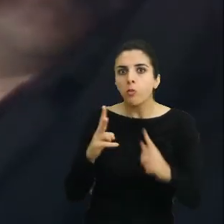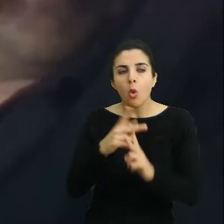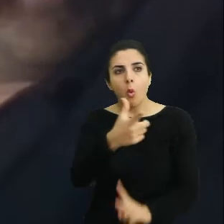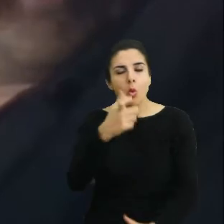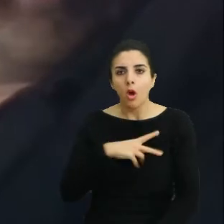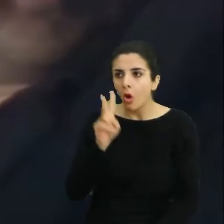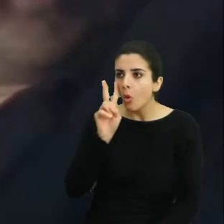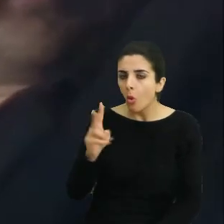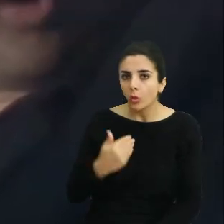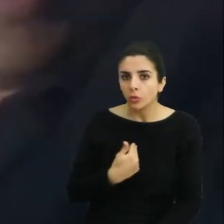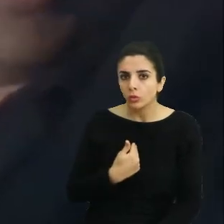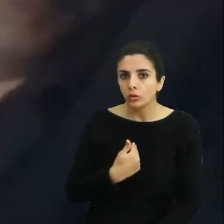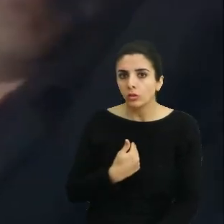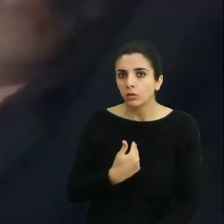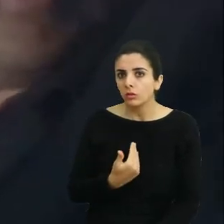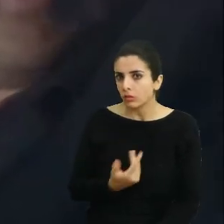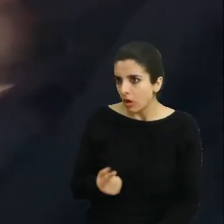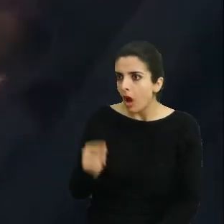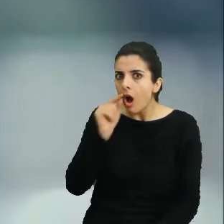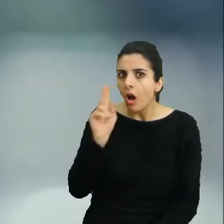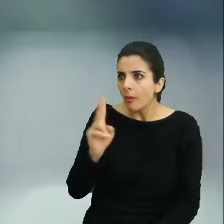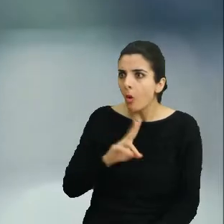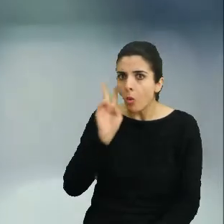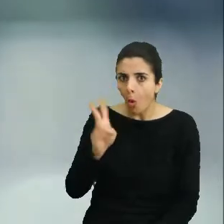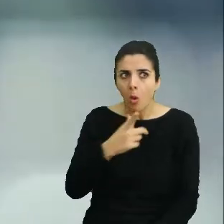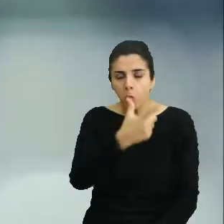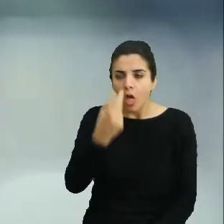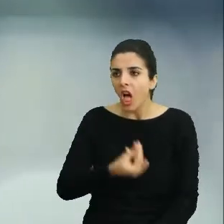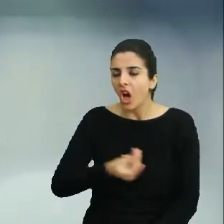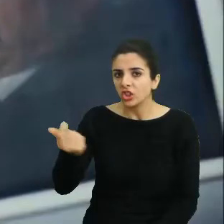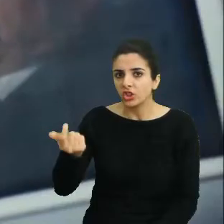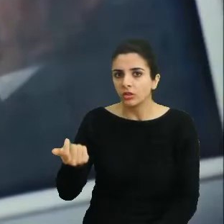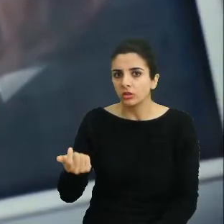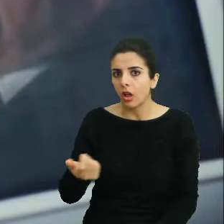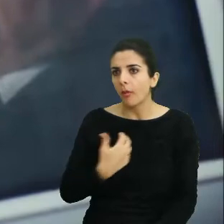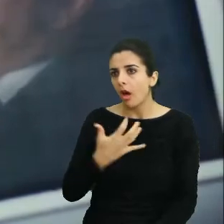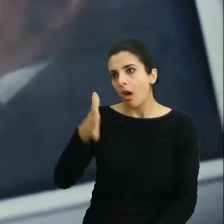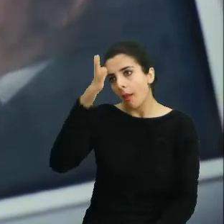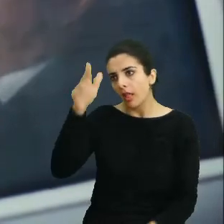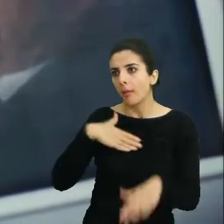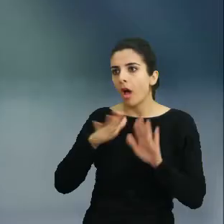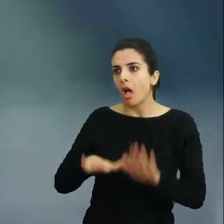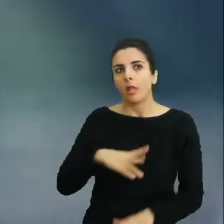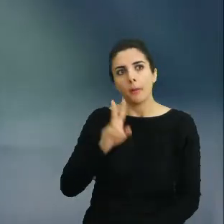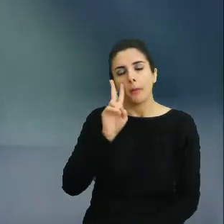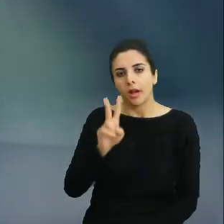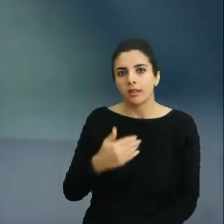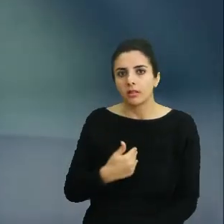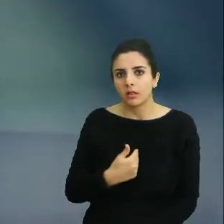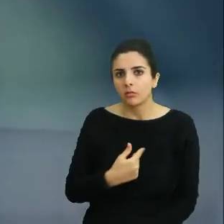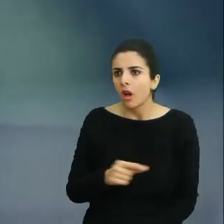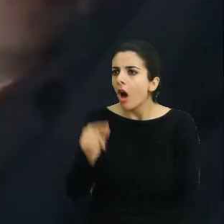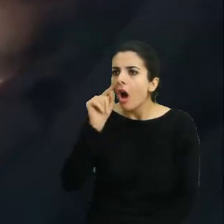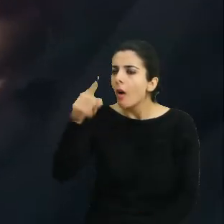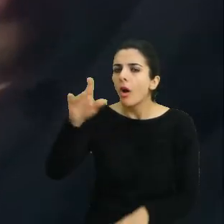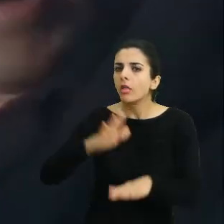vurdu. Kol birciydi. Vurup kaçtı itler. Biz de orada mal gibi kaldık. Polderciler